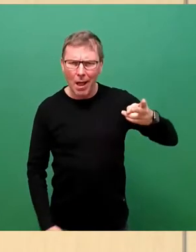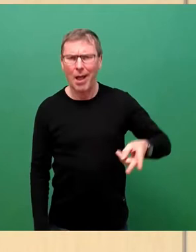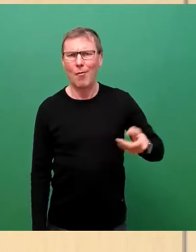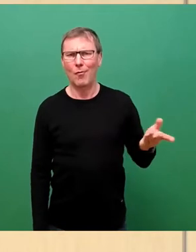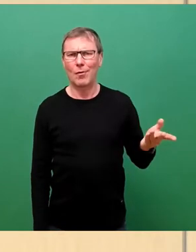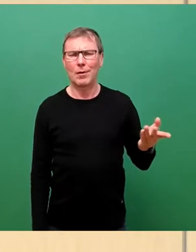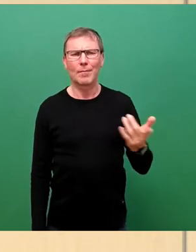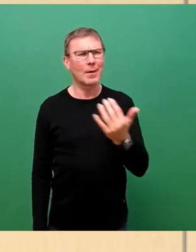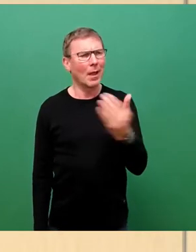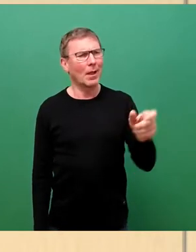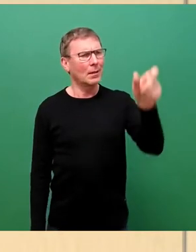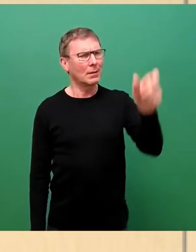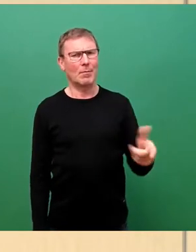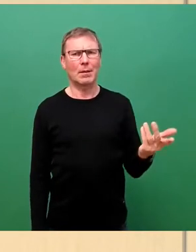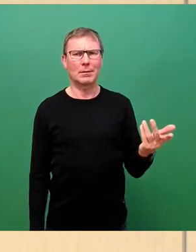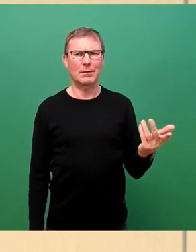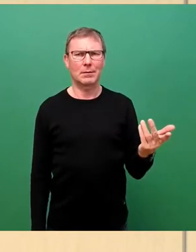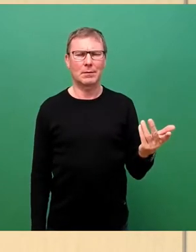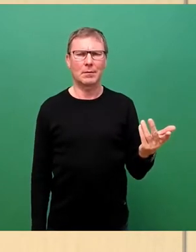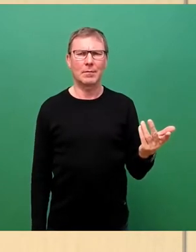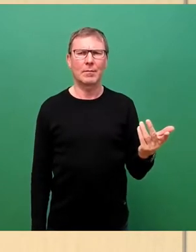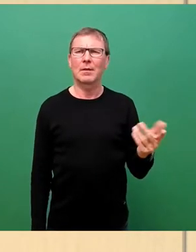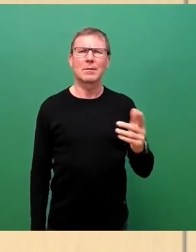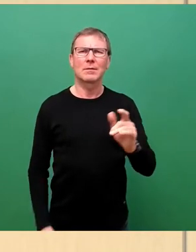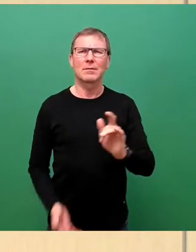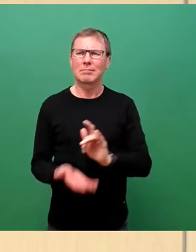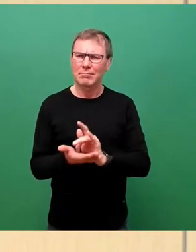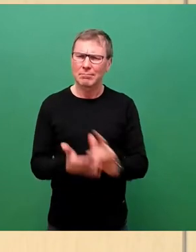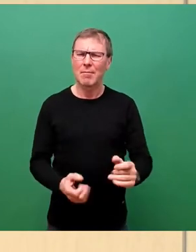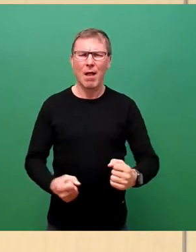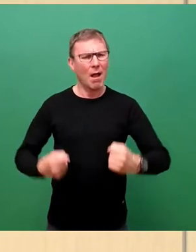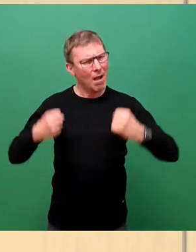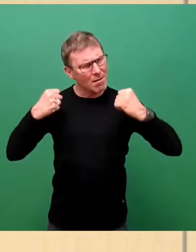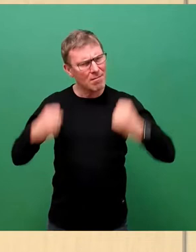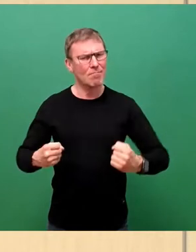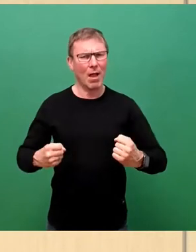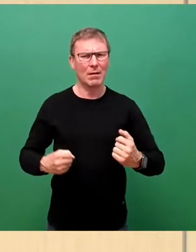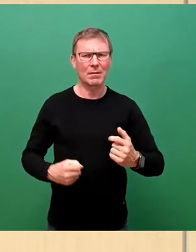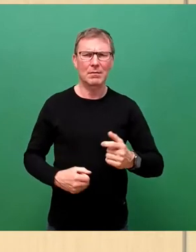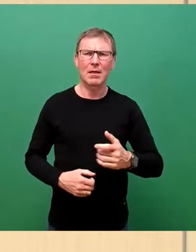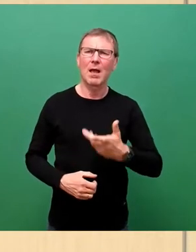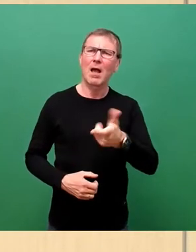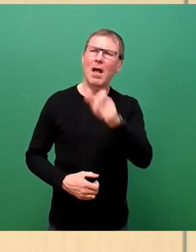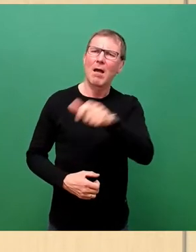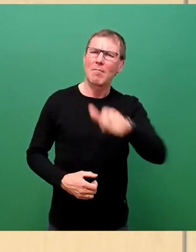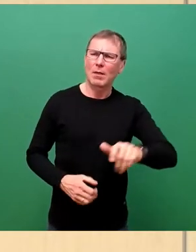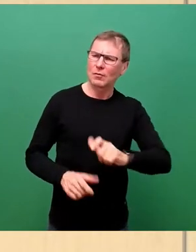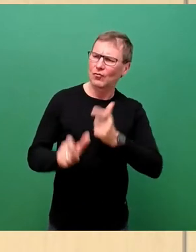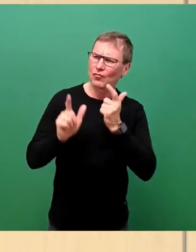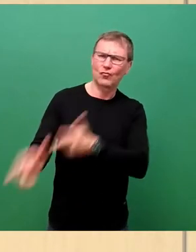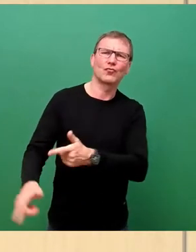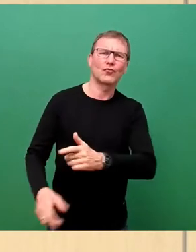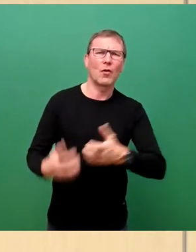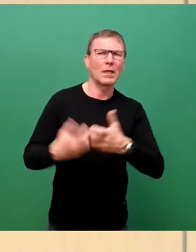jemanden, der pure Macht, menschenverachtend Angriffskriege führt. Und wenn man nicht in der